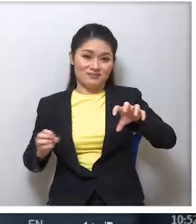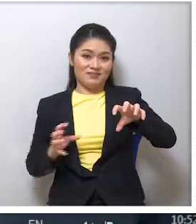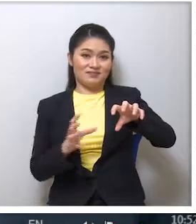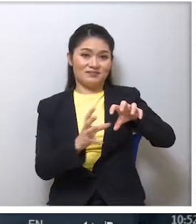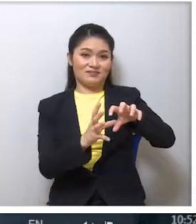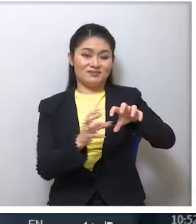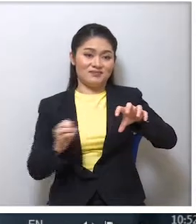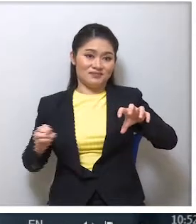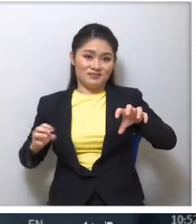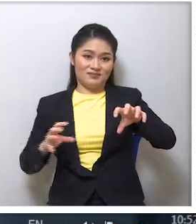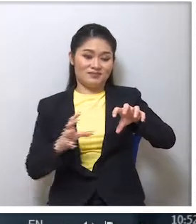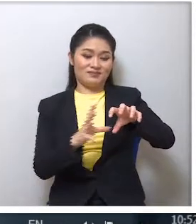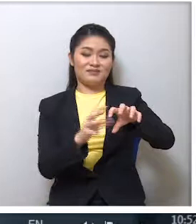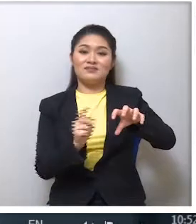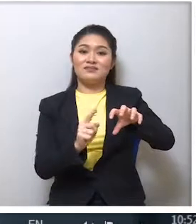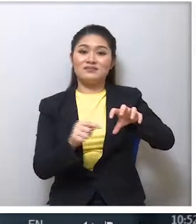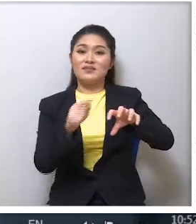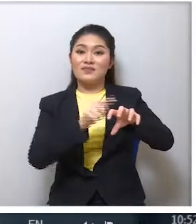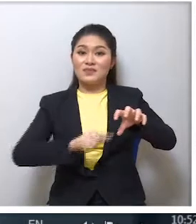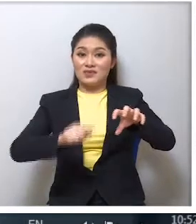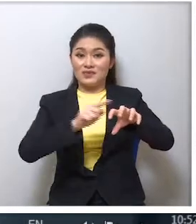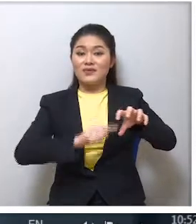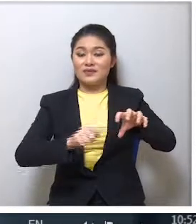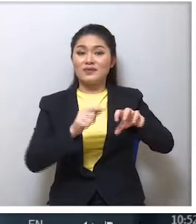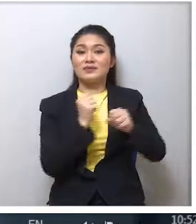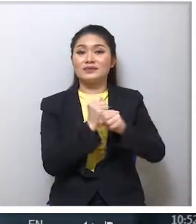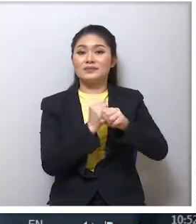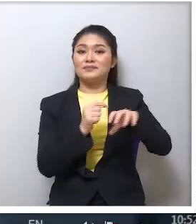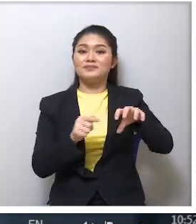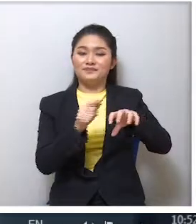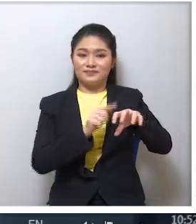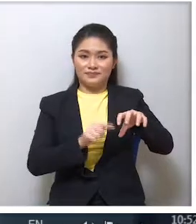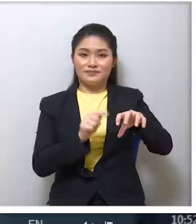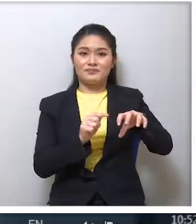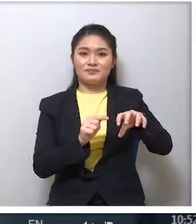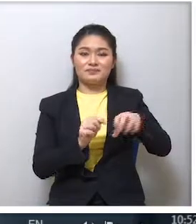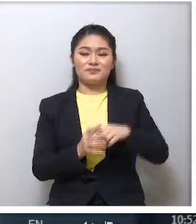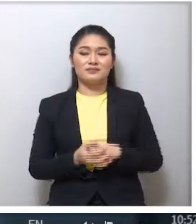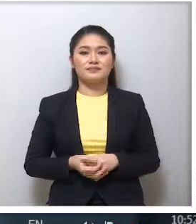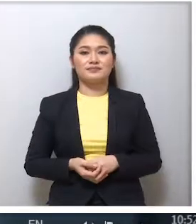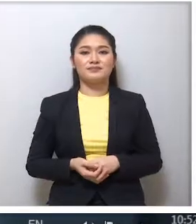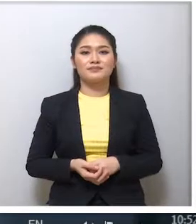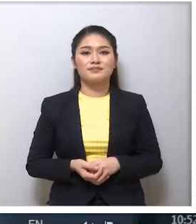ให้ทาร์เก็ตตกไว้ที่ตัวชิ้นงานตัวโลโก้นะครับ